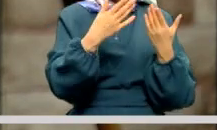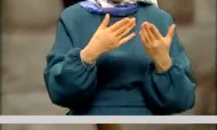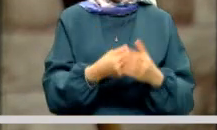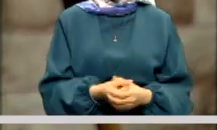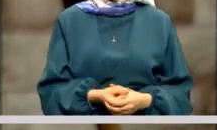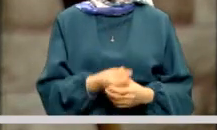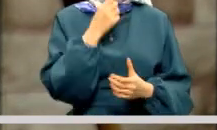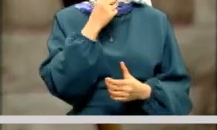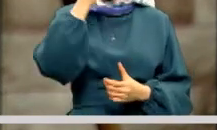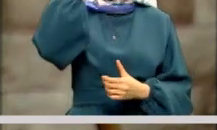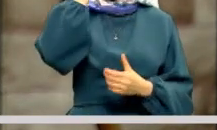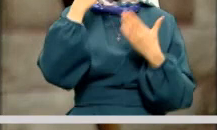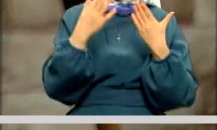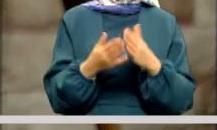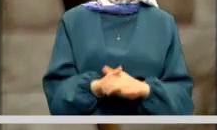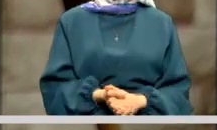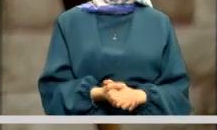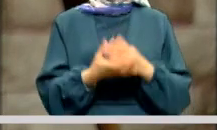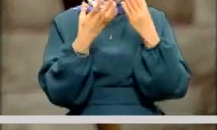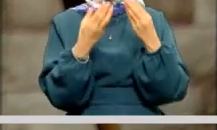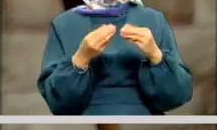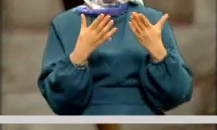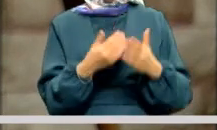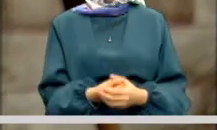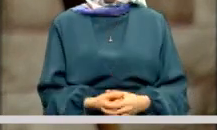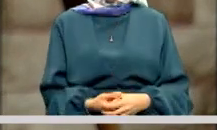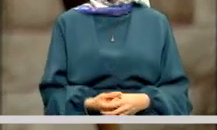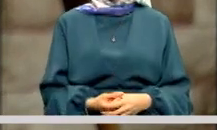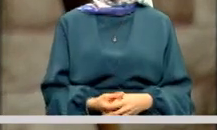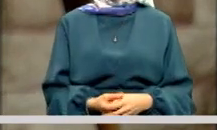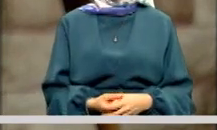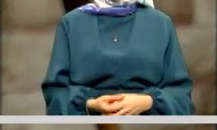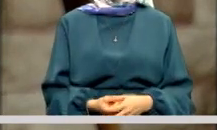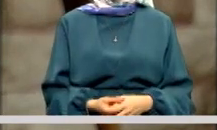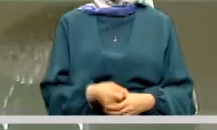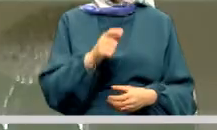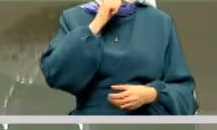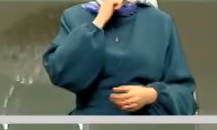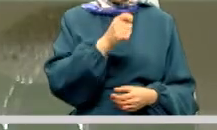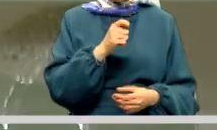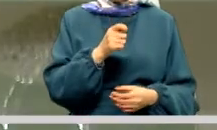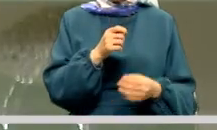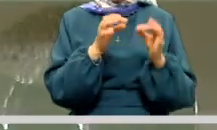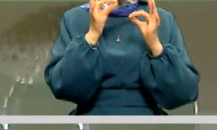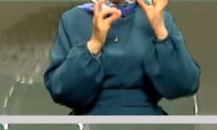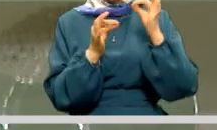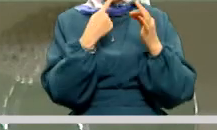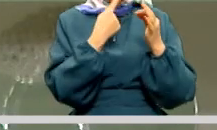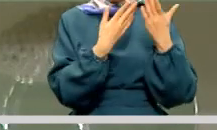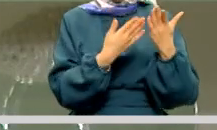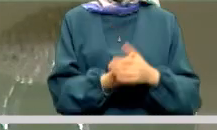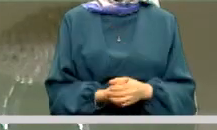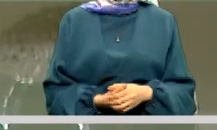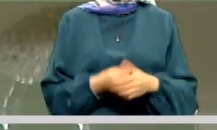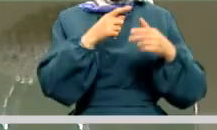hareketle tavır sergileyenler oldu şimdi bu söz söylemenin inceliği mi Evet yani bu Aslında mesajı alıyor